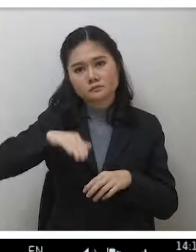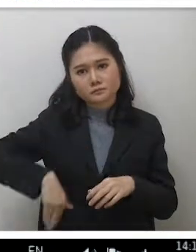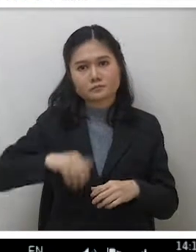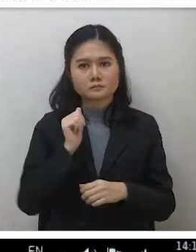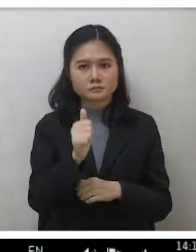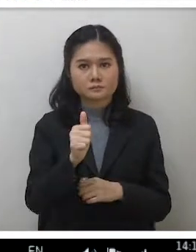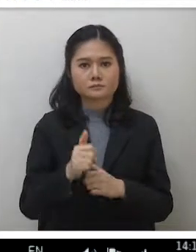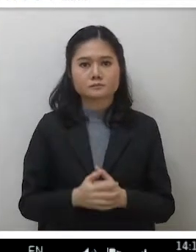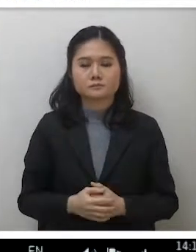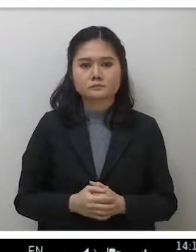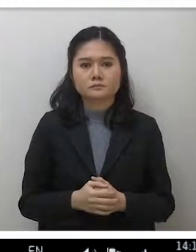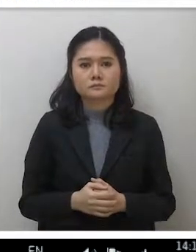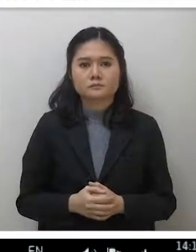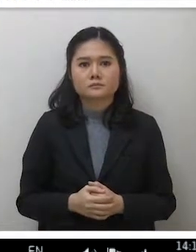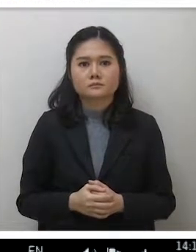ได้นะครับ